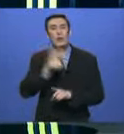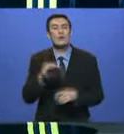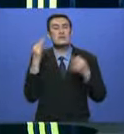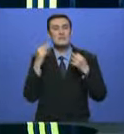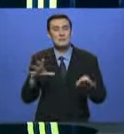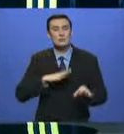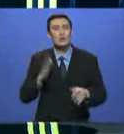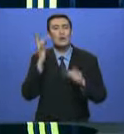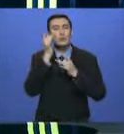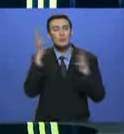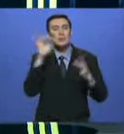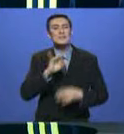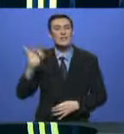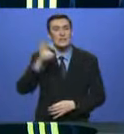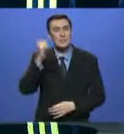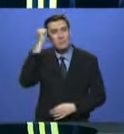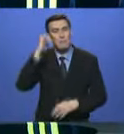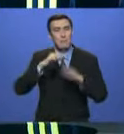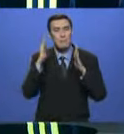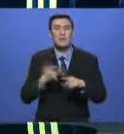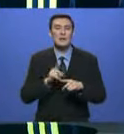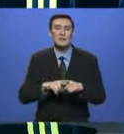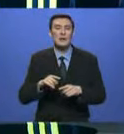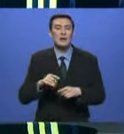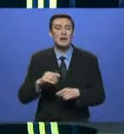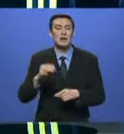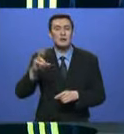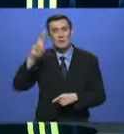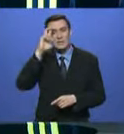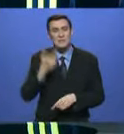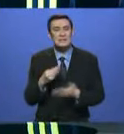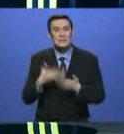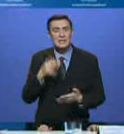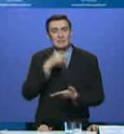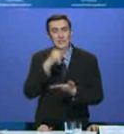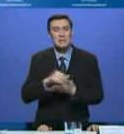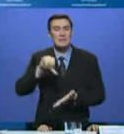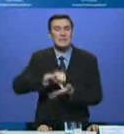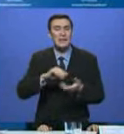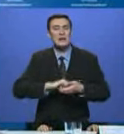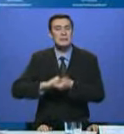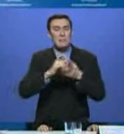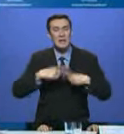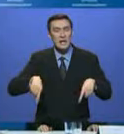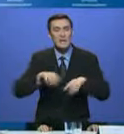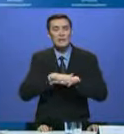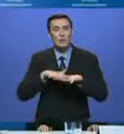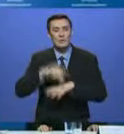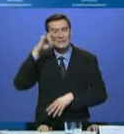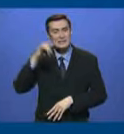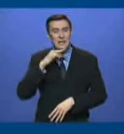независимости» станет культурным и историческим памятником нашей страны. Его особую ценность отметили представители Ассамблеи народа Казахстана и